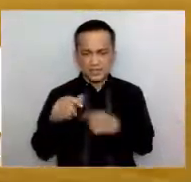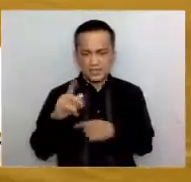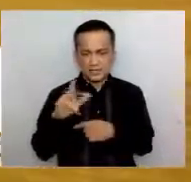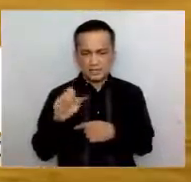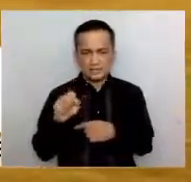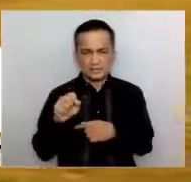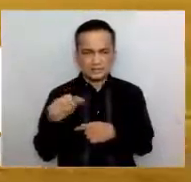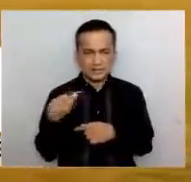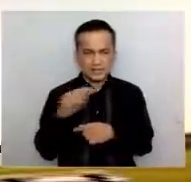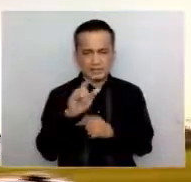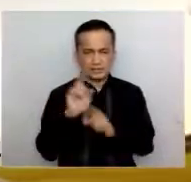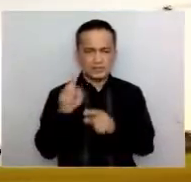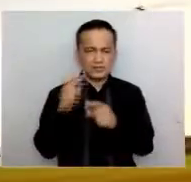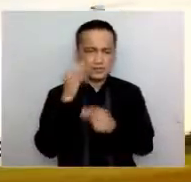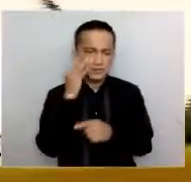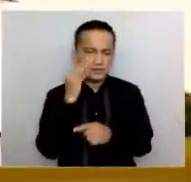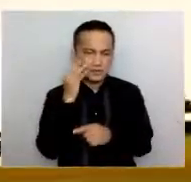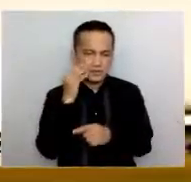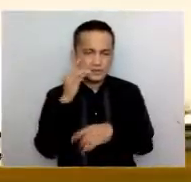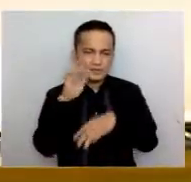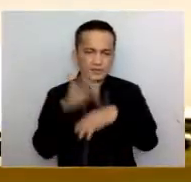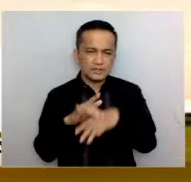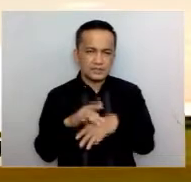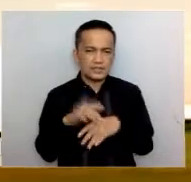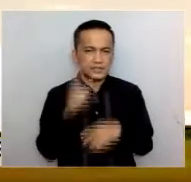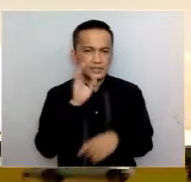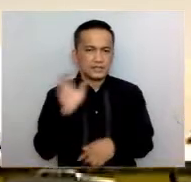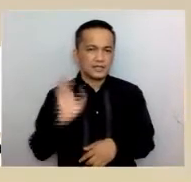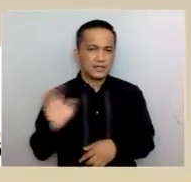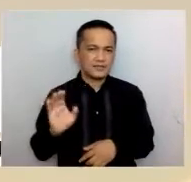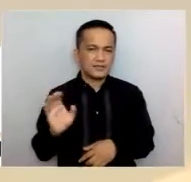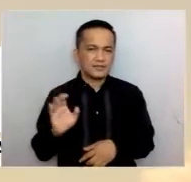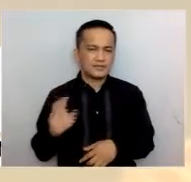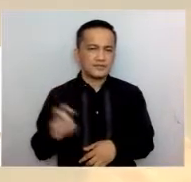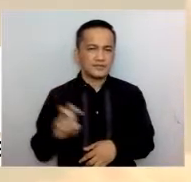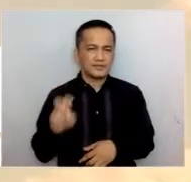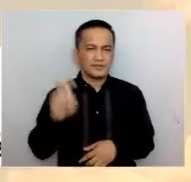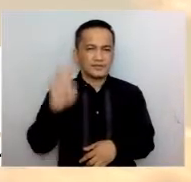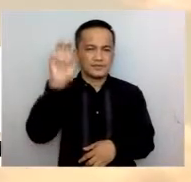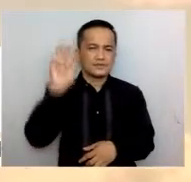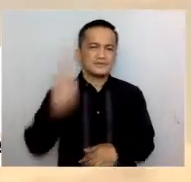para ma-experience ang kakaibang adventure na ito.